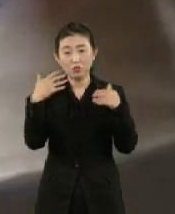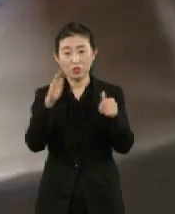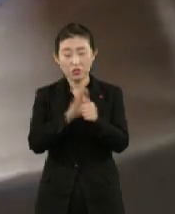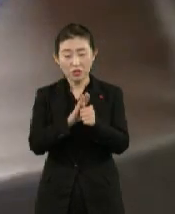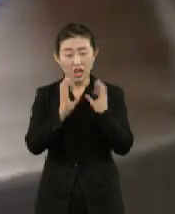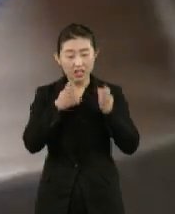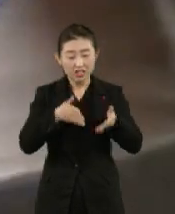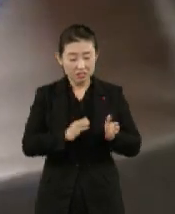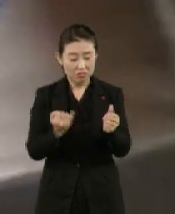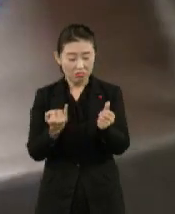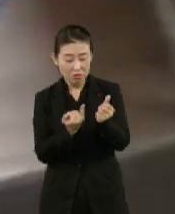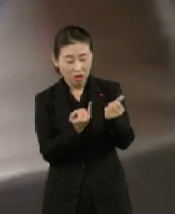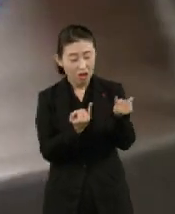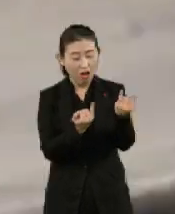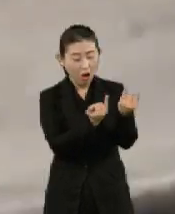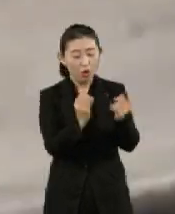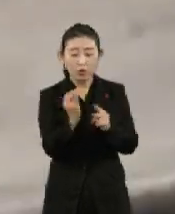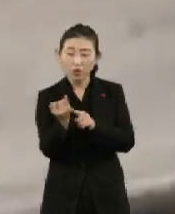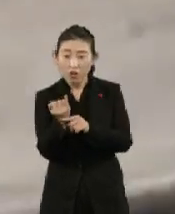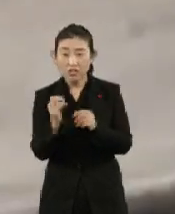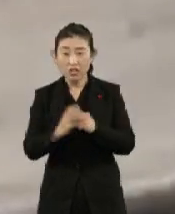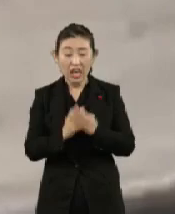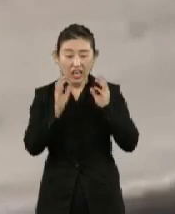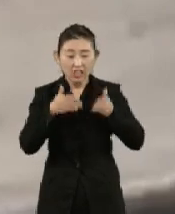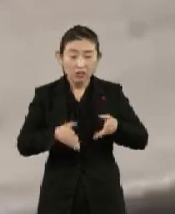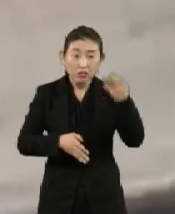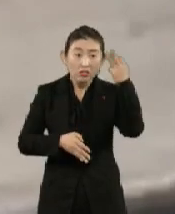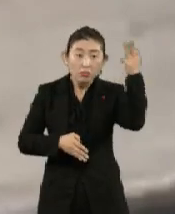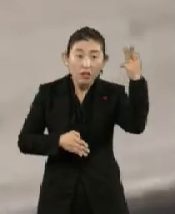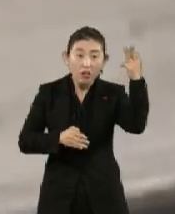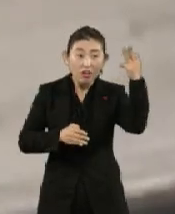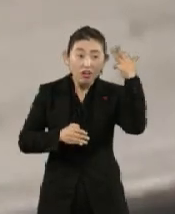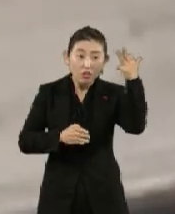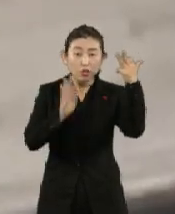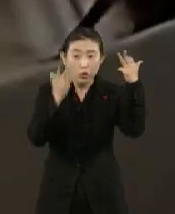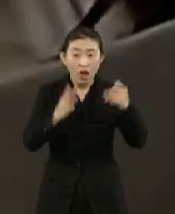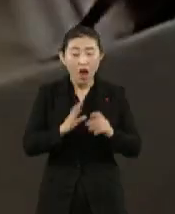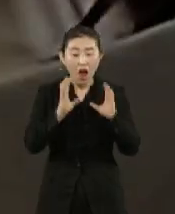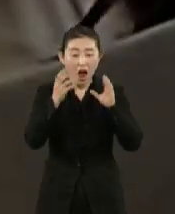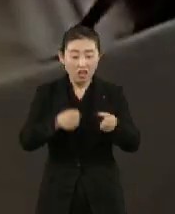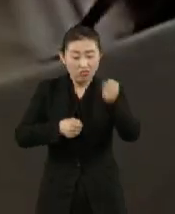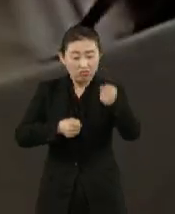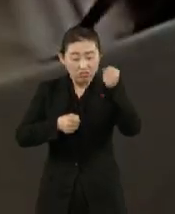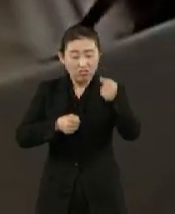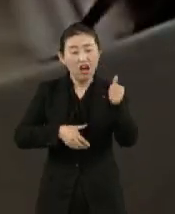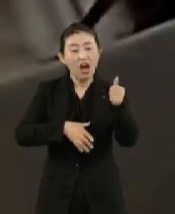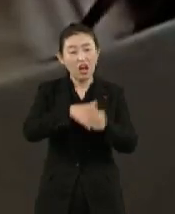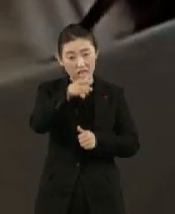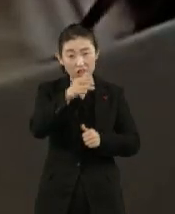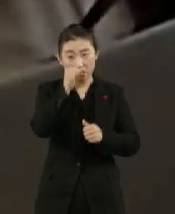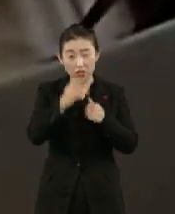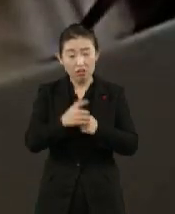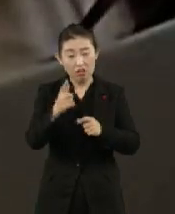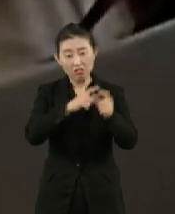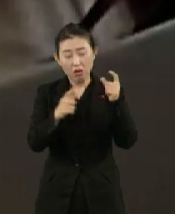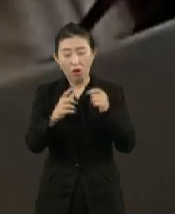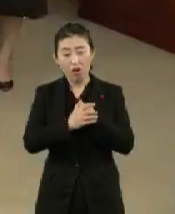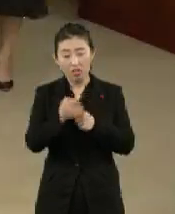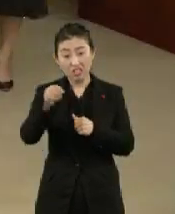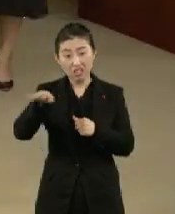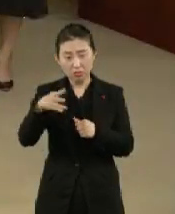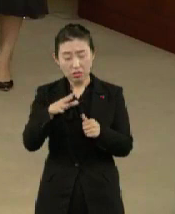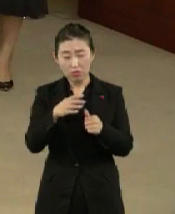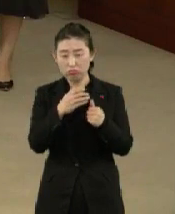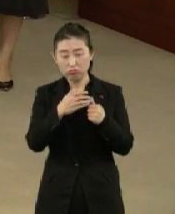지원 산후도우미가 생후 18일 된 신생아를 학대한 사건으로 TJB는 잇따른 아동학대를 더 이상 방치할 수